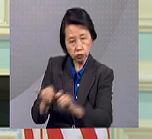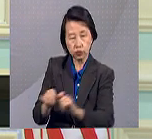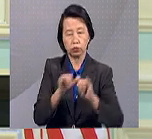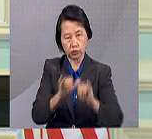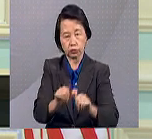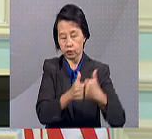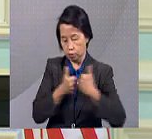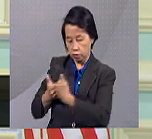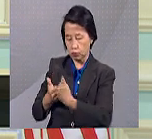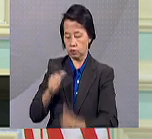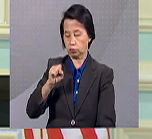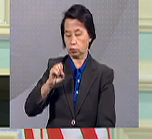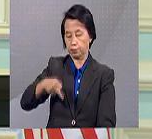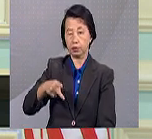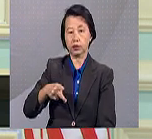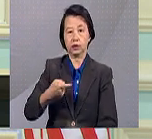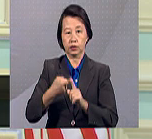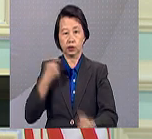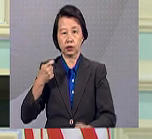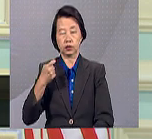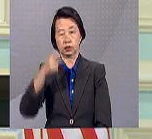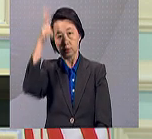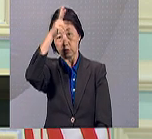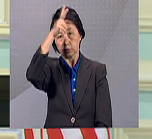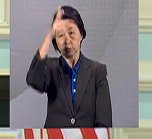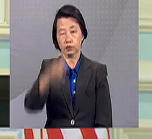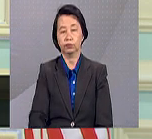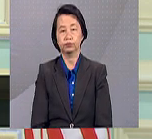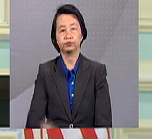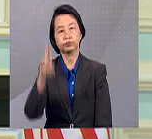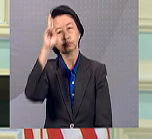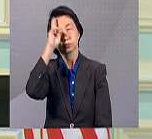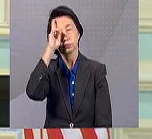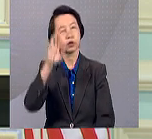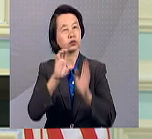mematuhi SOP yang dikeluarkan oleh kerajaan seperti